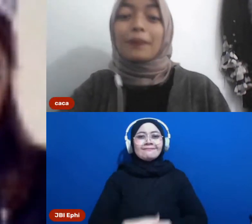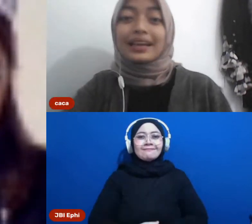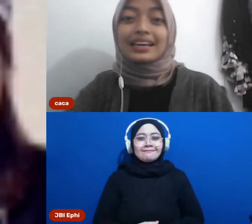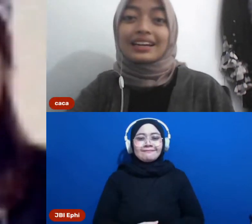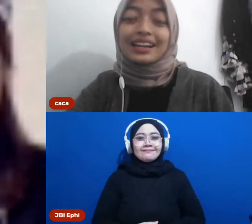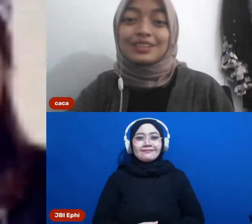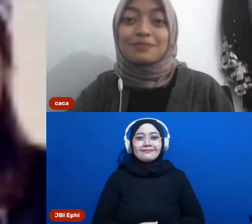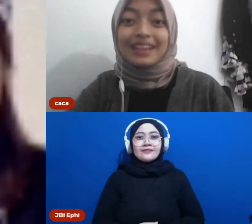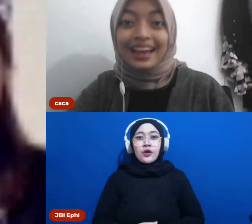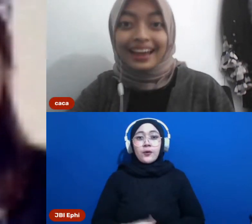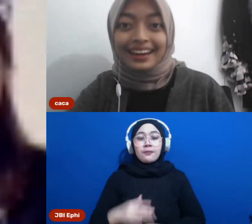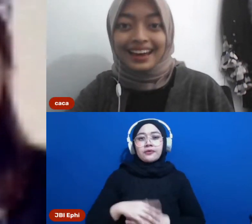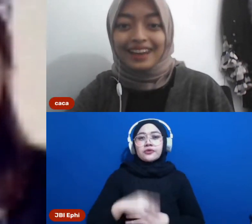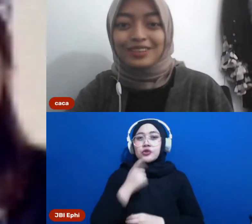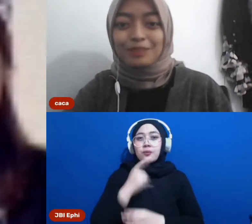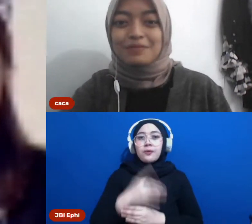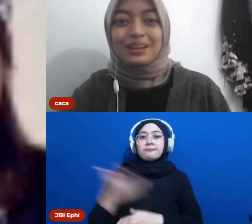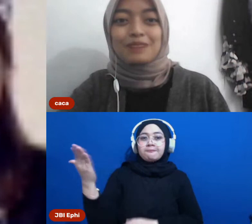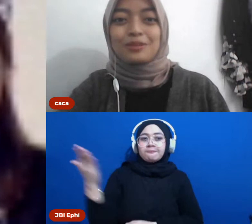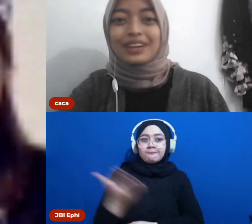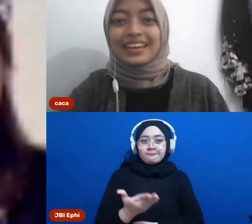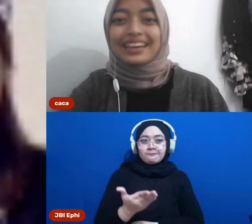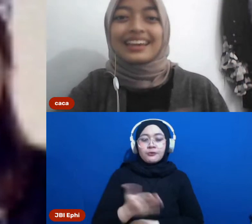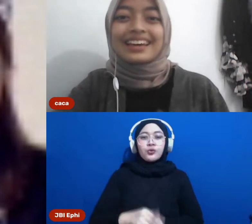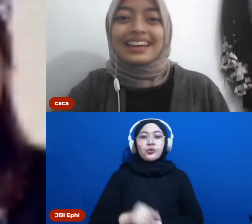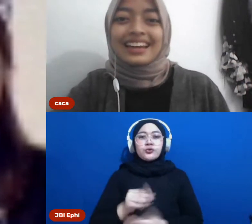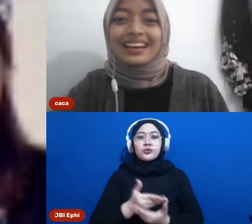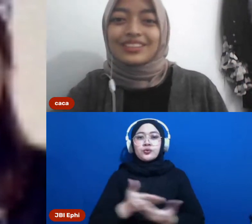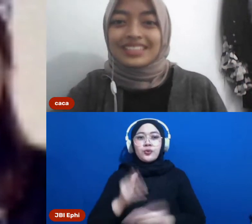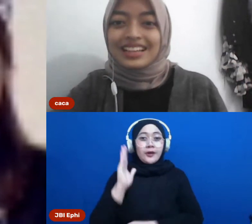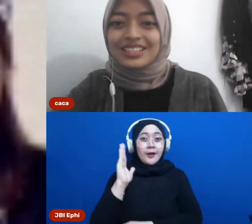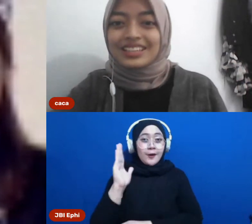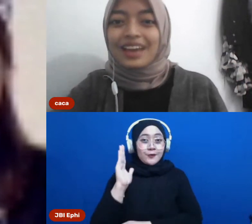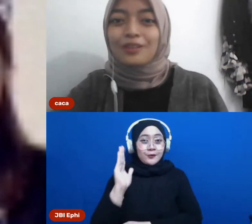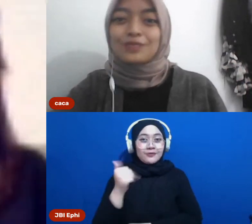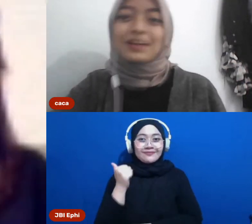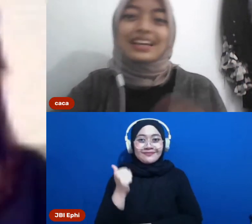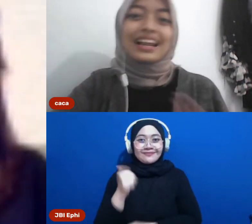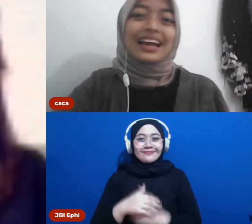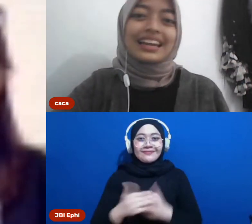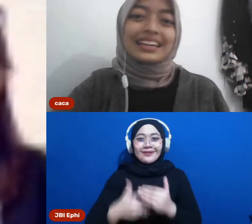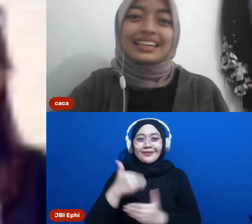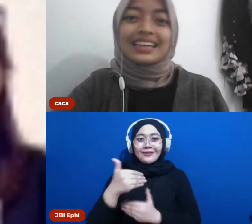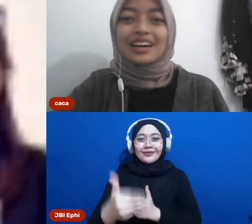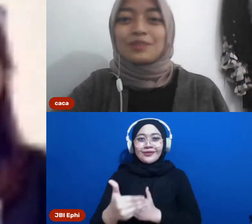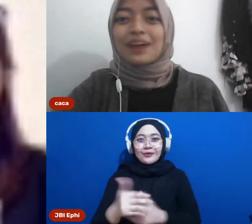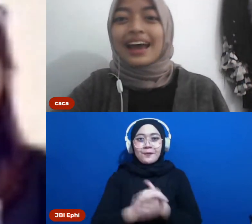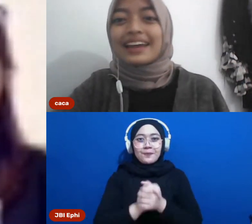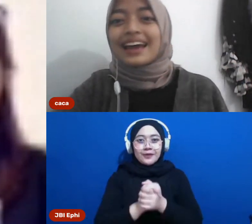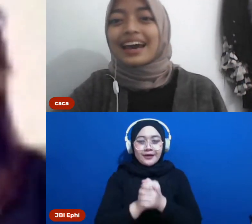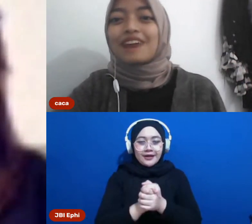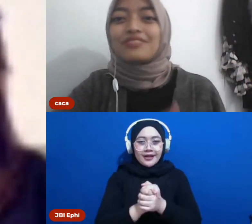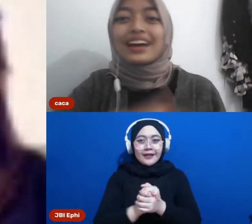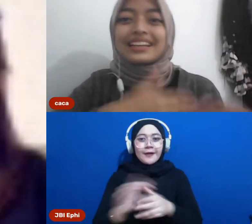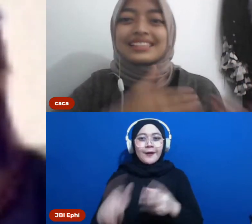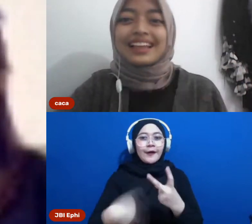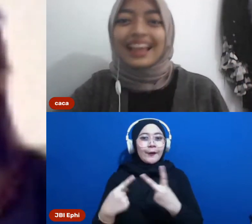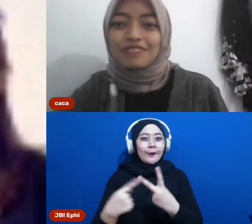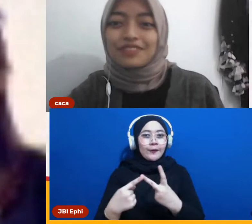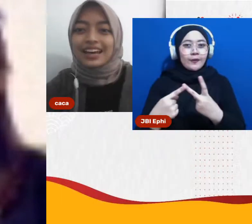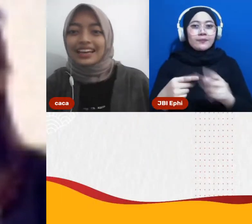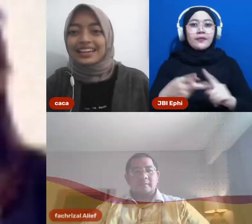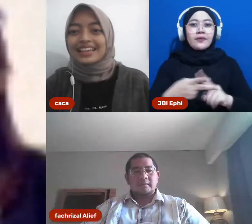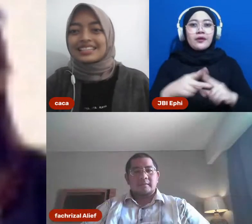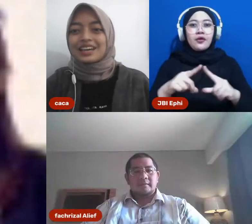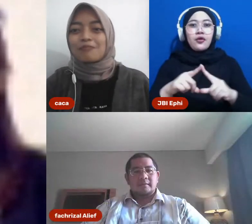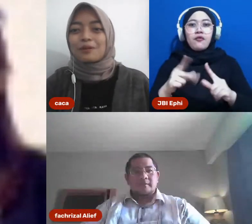Aku coba panggil narasumber yang lainnya, Kak, untuk bisa bergabung nih. Nah, untuk selanjutnya aku coba kenalkan yang kedua ada Kak Fahrizal